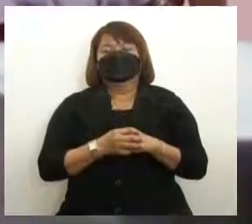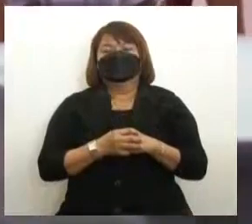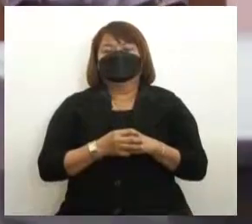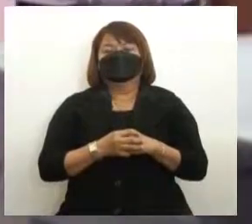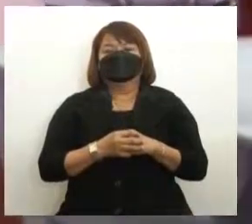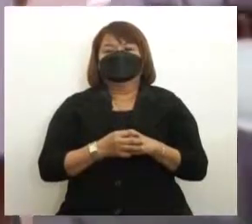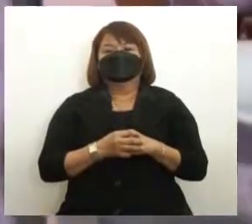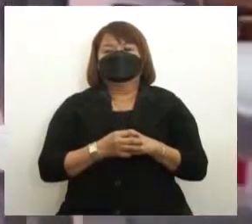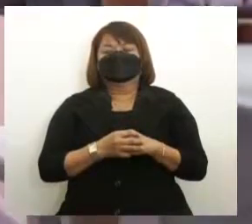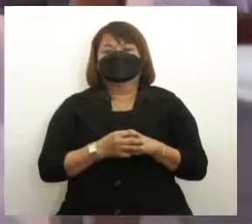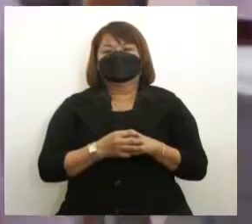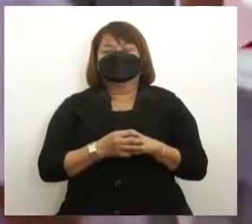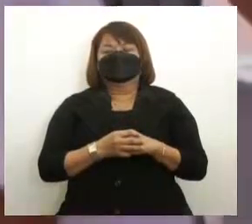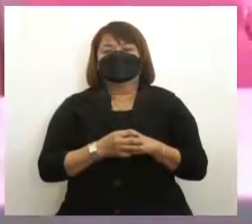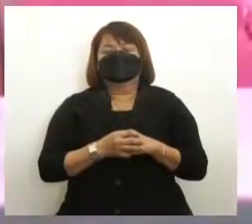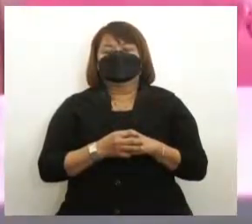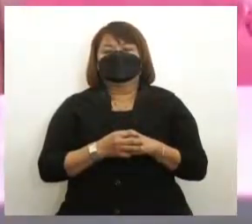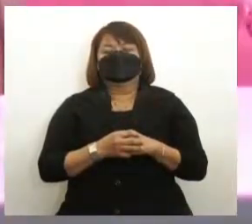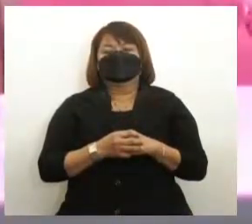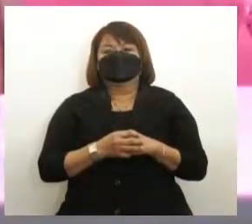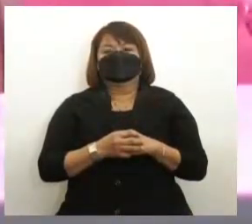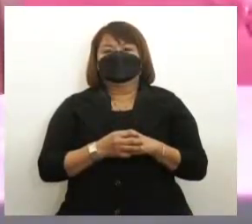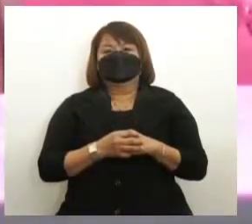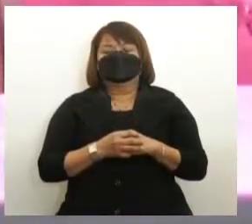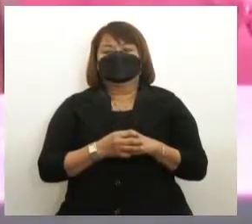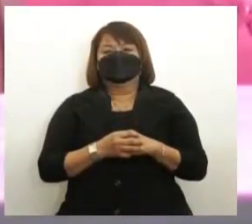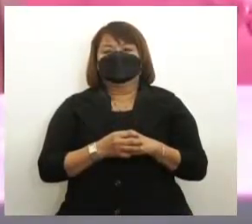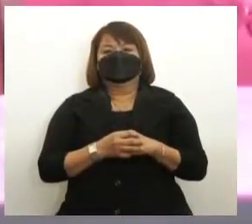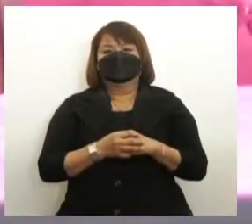มีตัวสากล